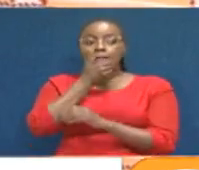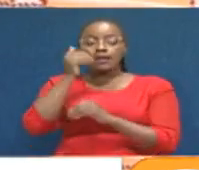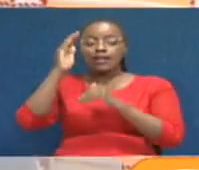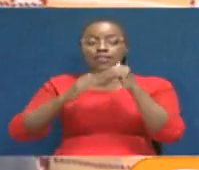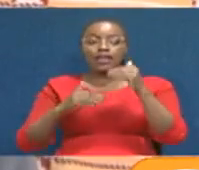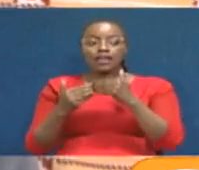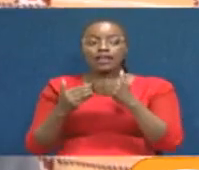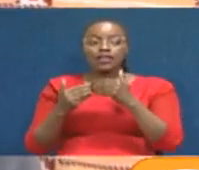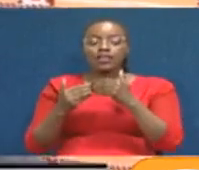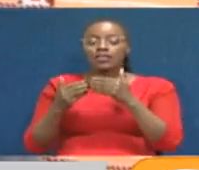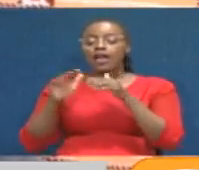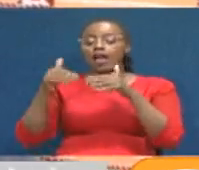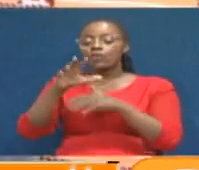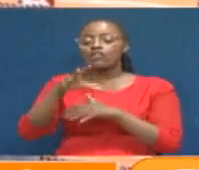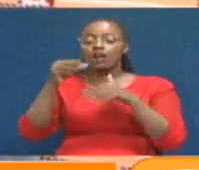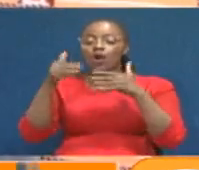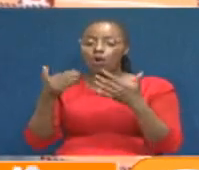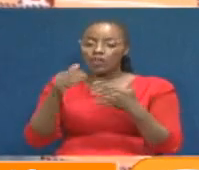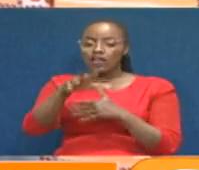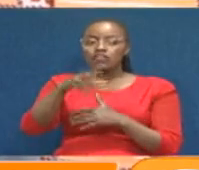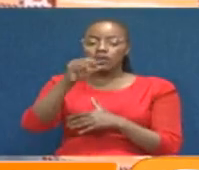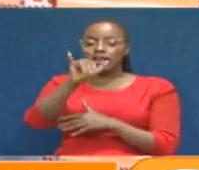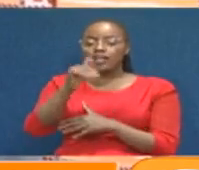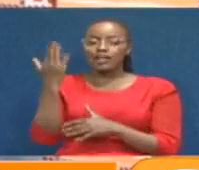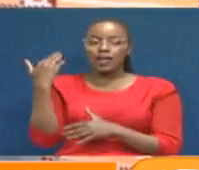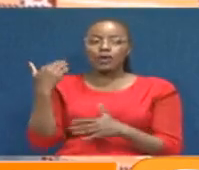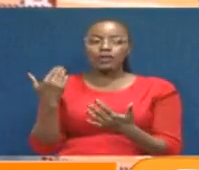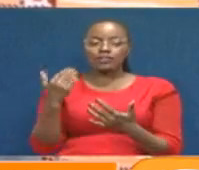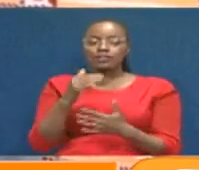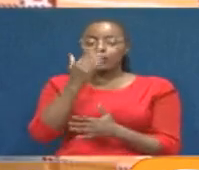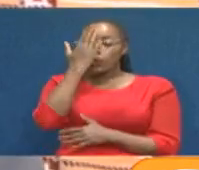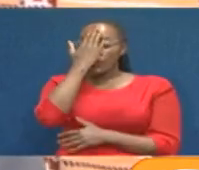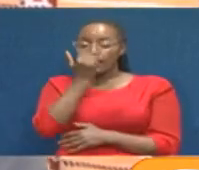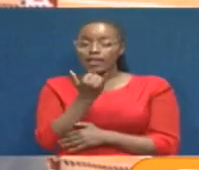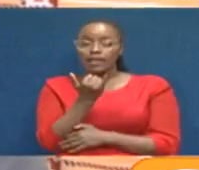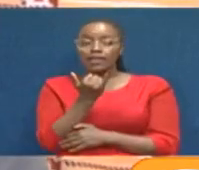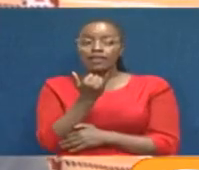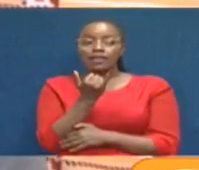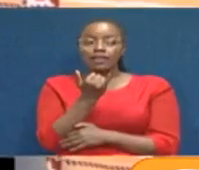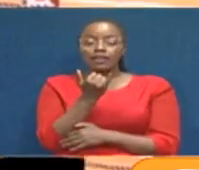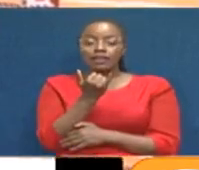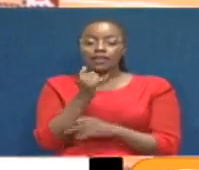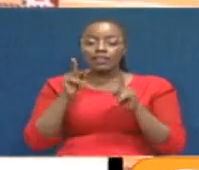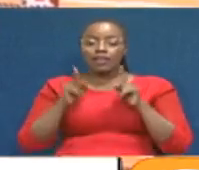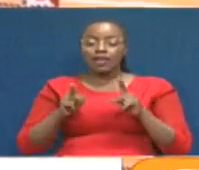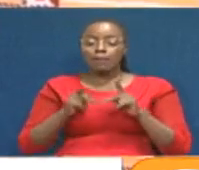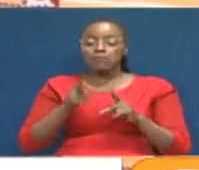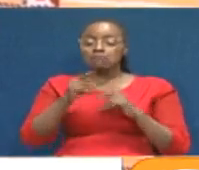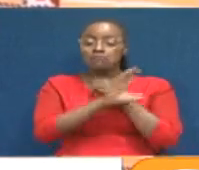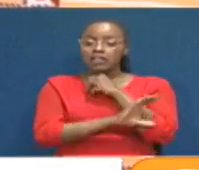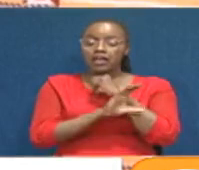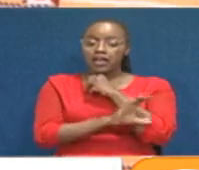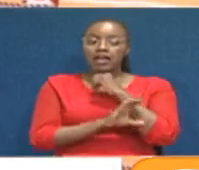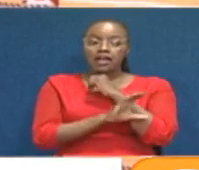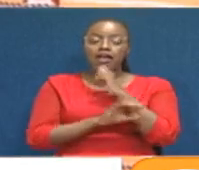they vowed it or they meet it, so that the people of this